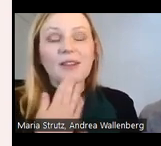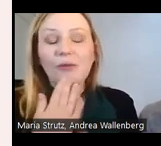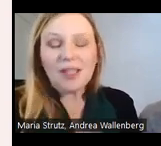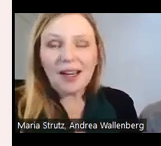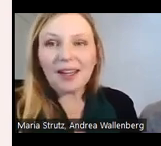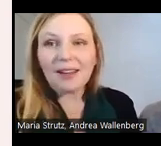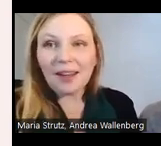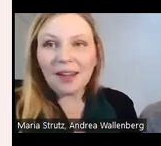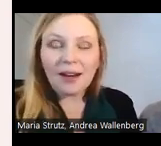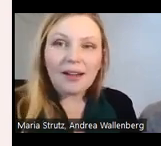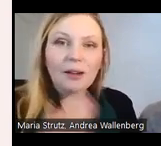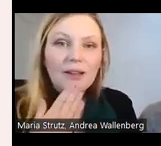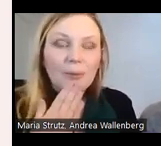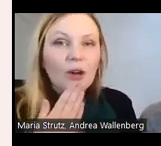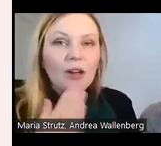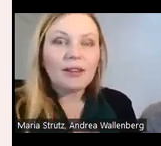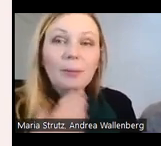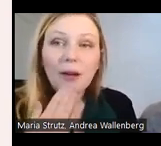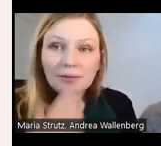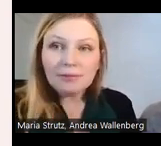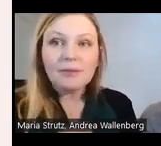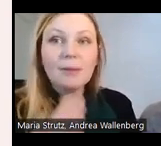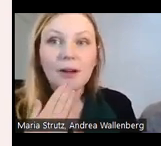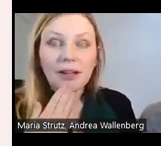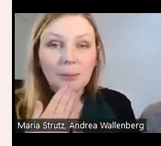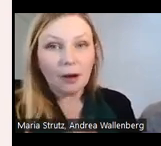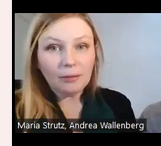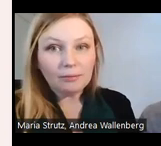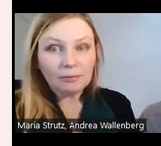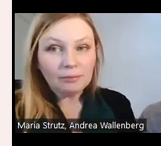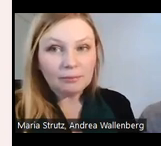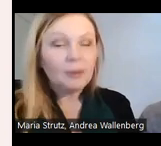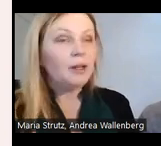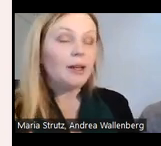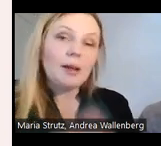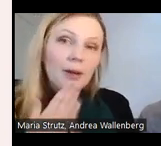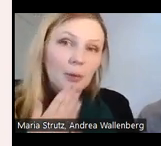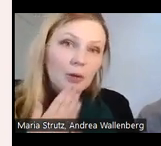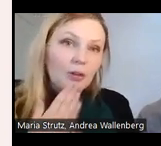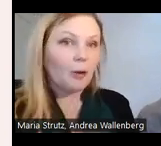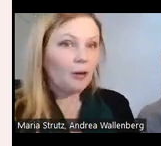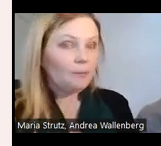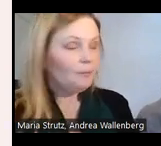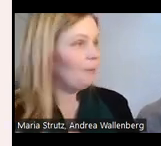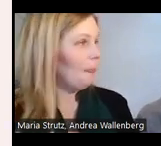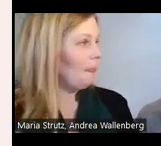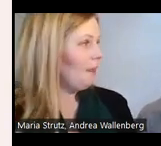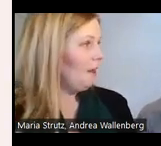ett förstärkande tecken. Alla gillar ju liksom att höra att det är bra. Det är bra. Är det bra? Eller att man har gjort något